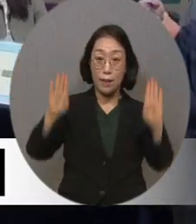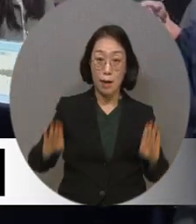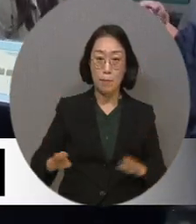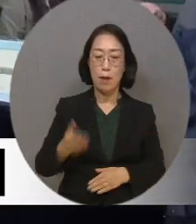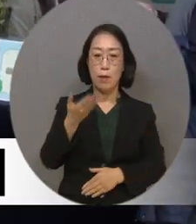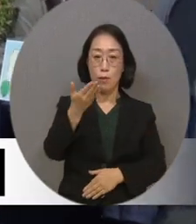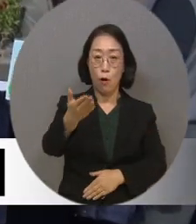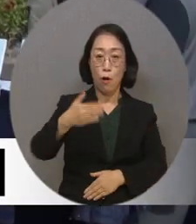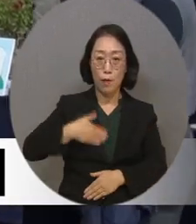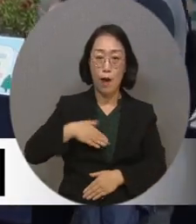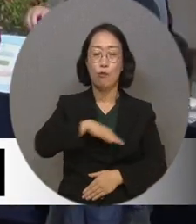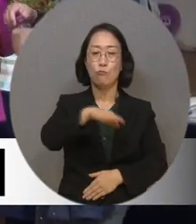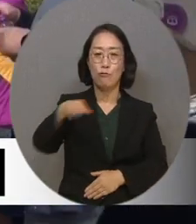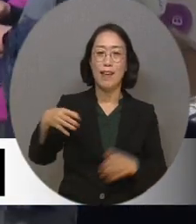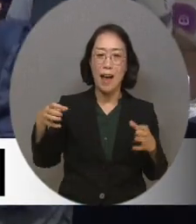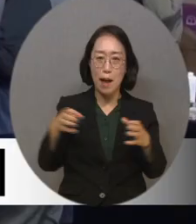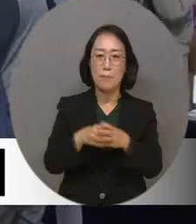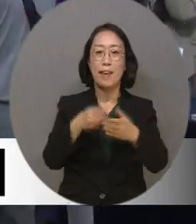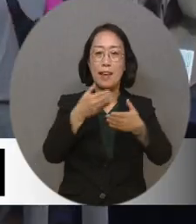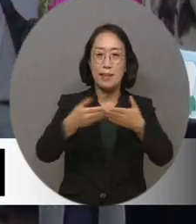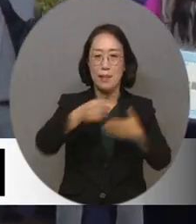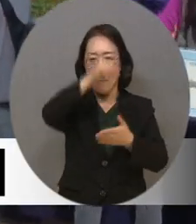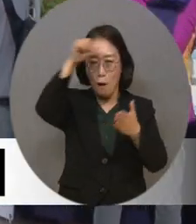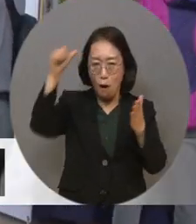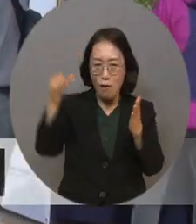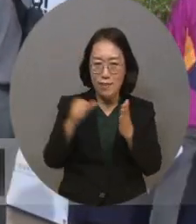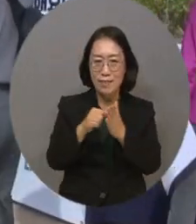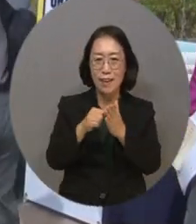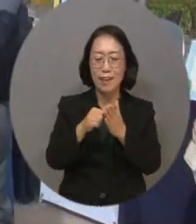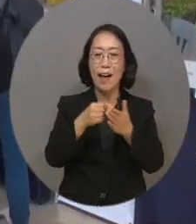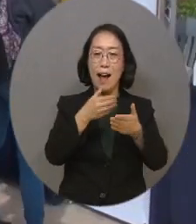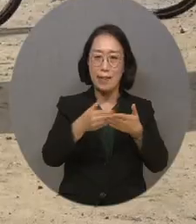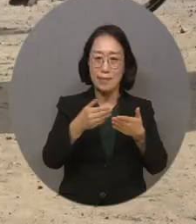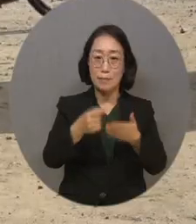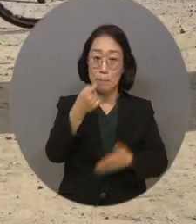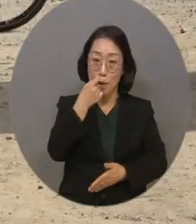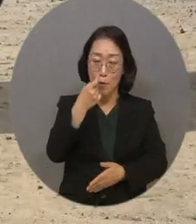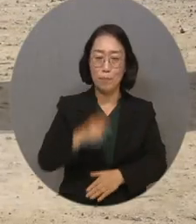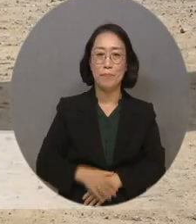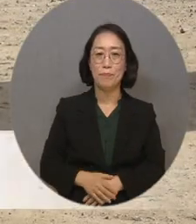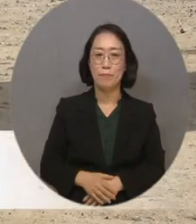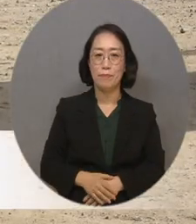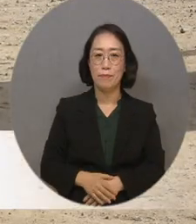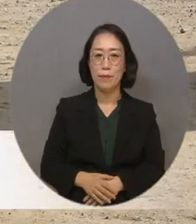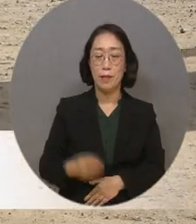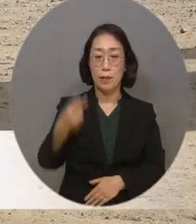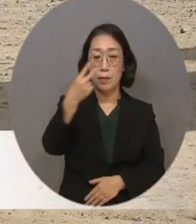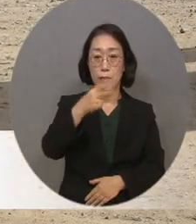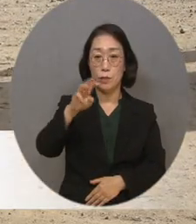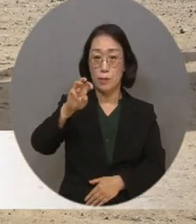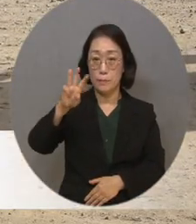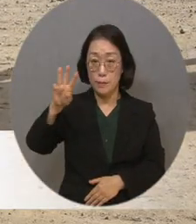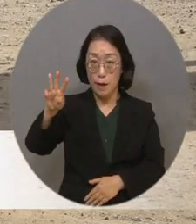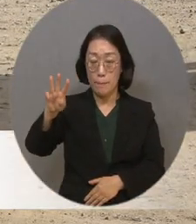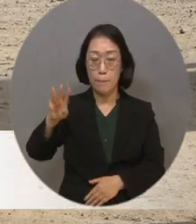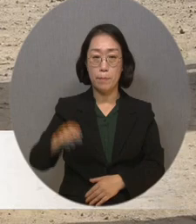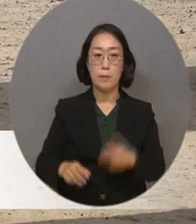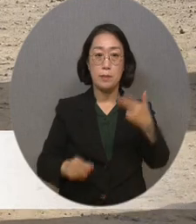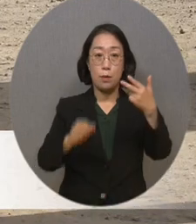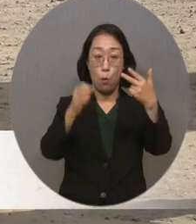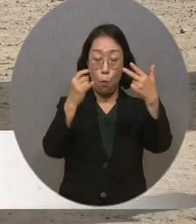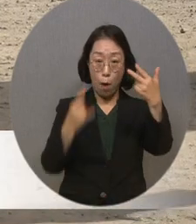나, 우리. 함께 그린 평생학습이라는 주제로 기획되었습니다. 2023년 제7회